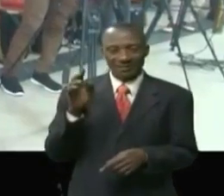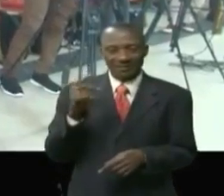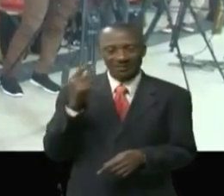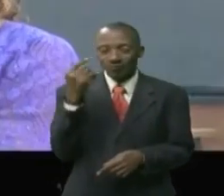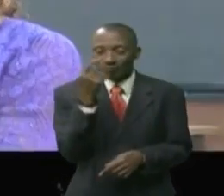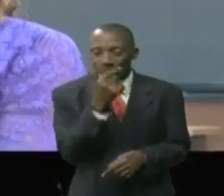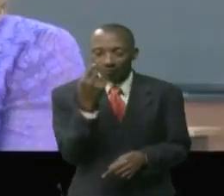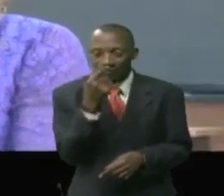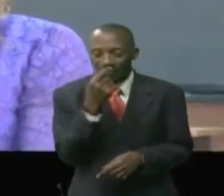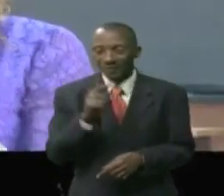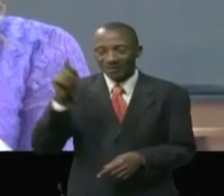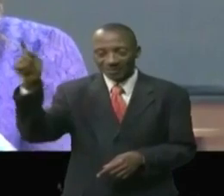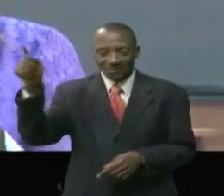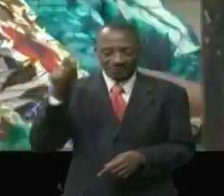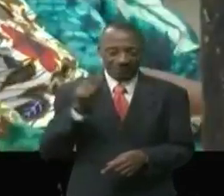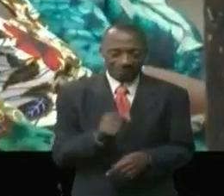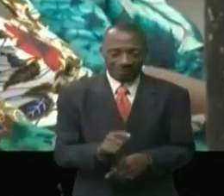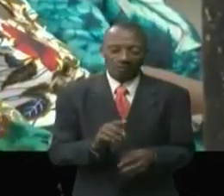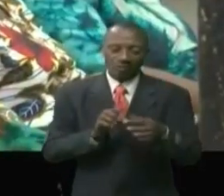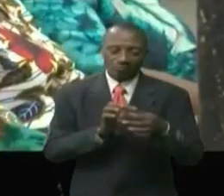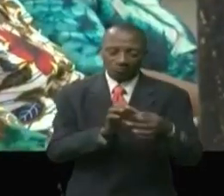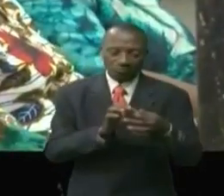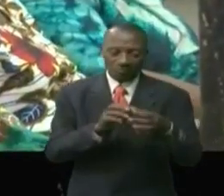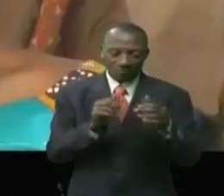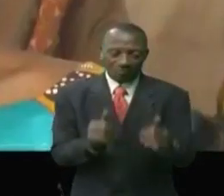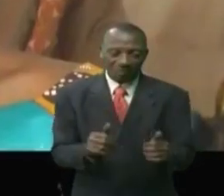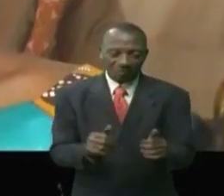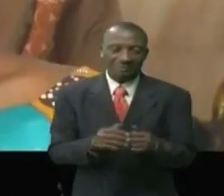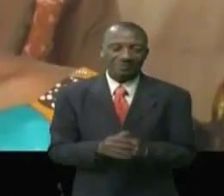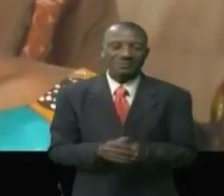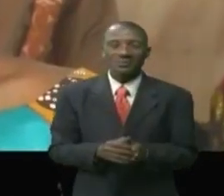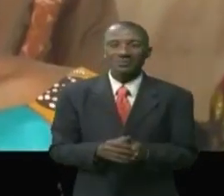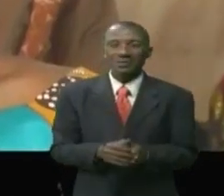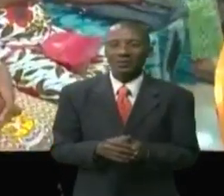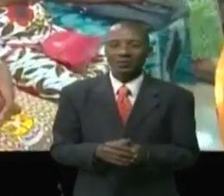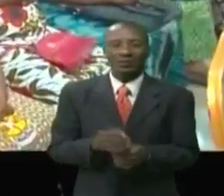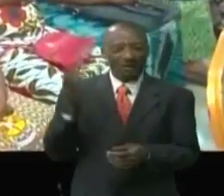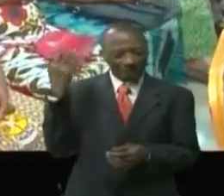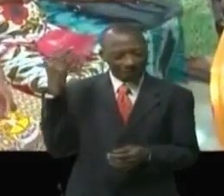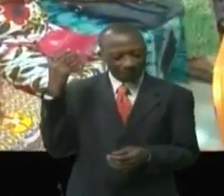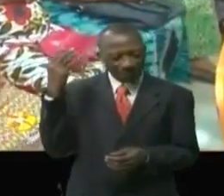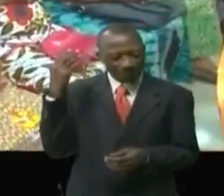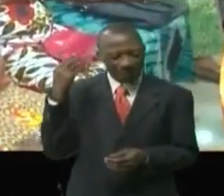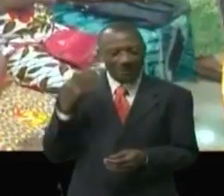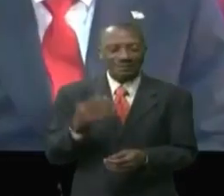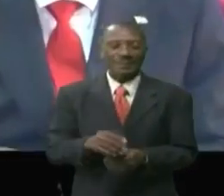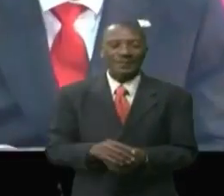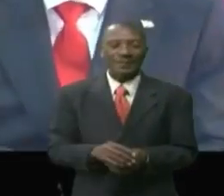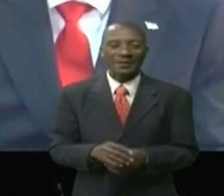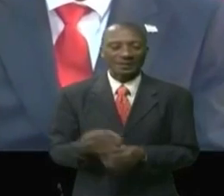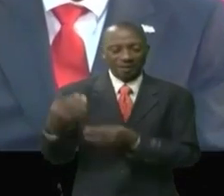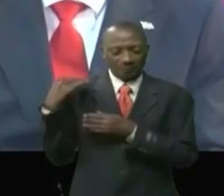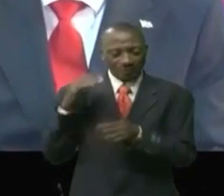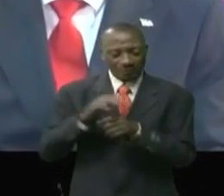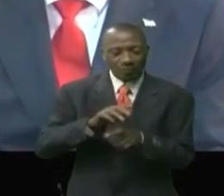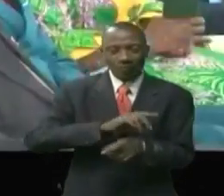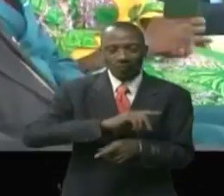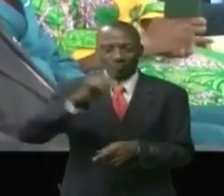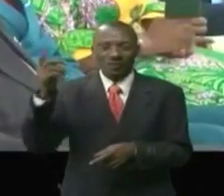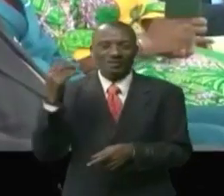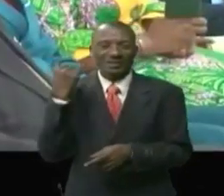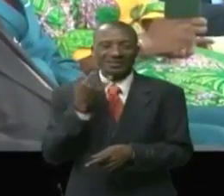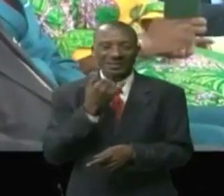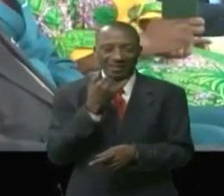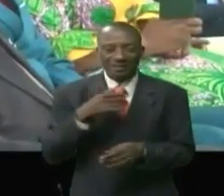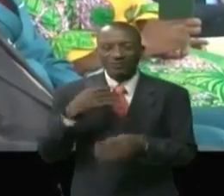conférence de presse organisé par la RD Congo béni Israël a permis de noter les avancées enregistrées telles que les décline son président